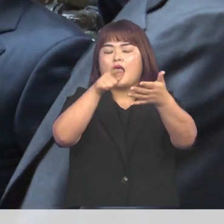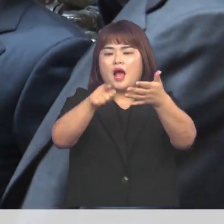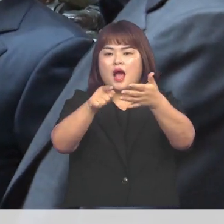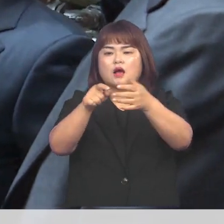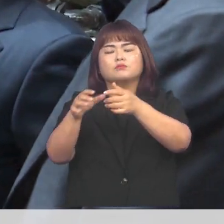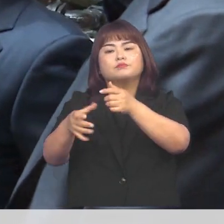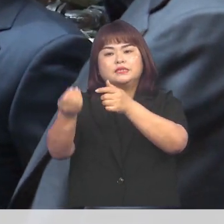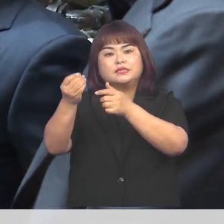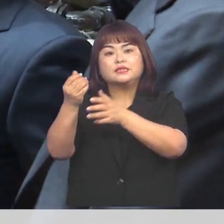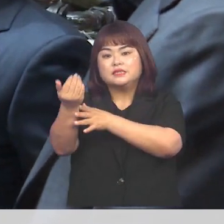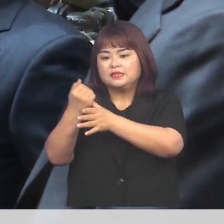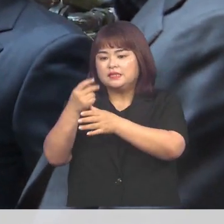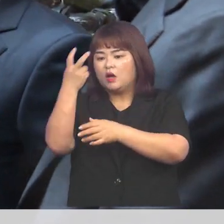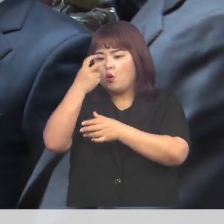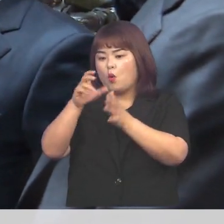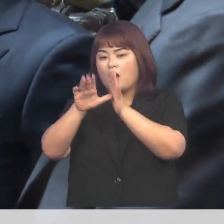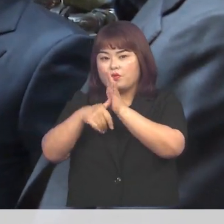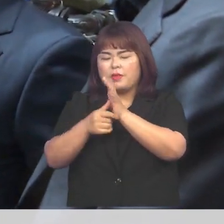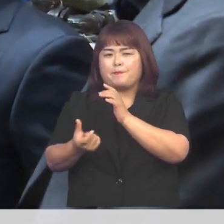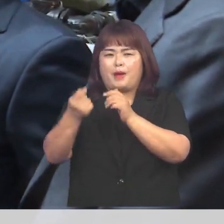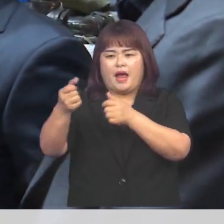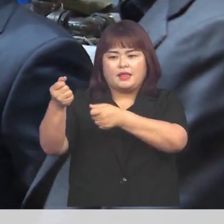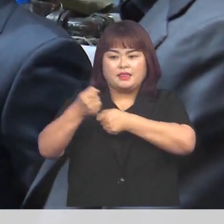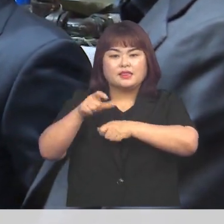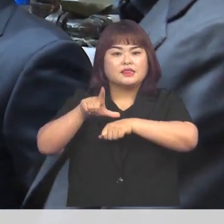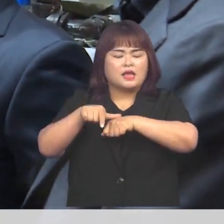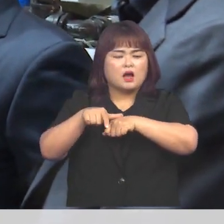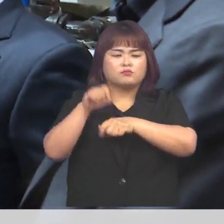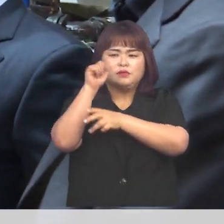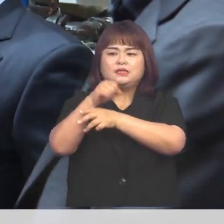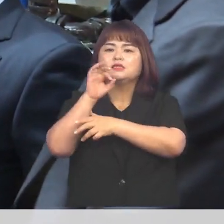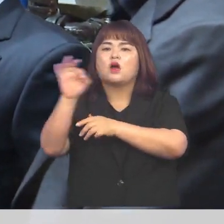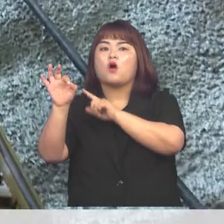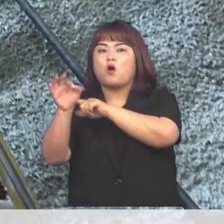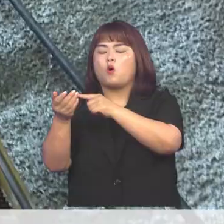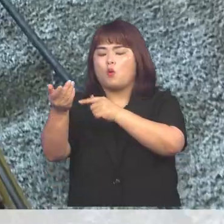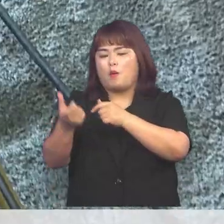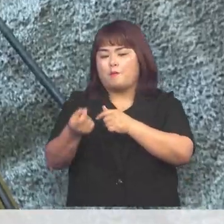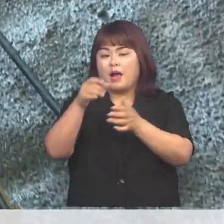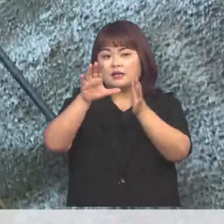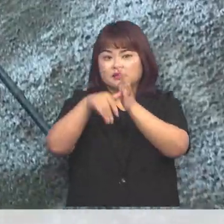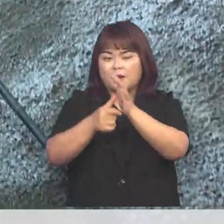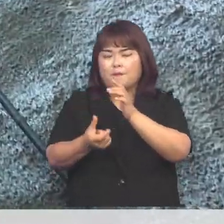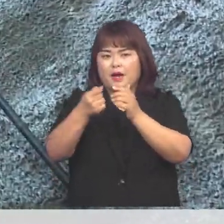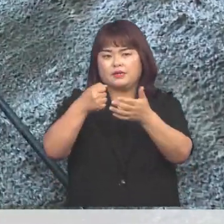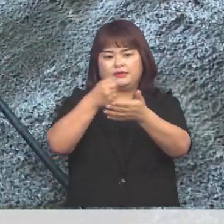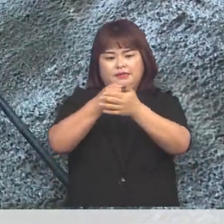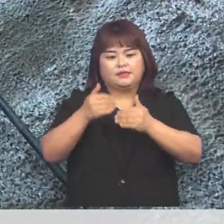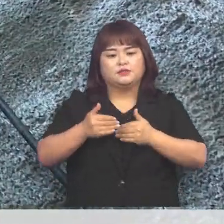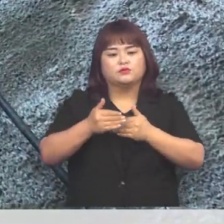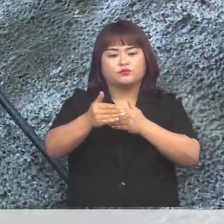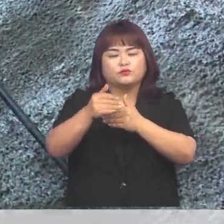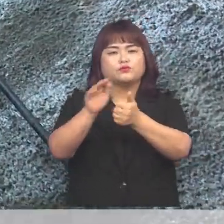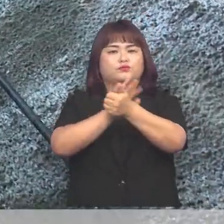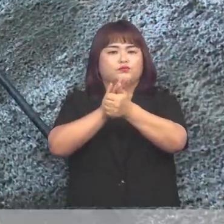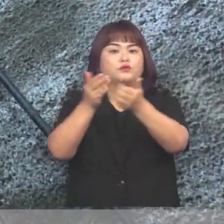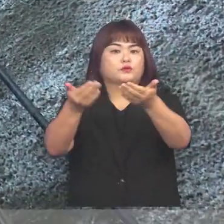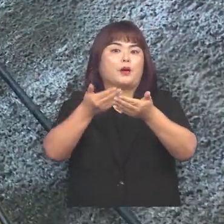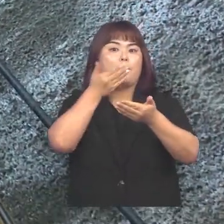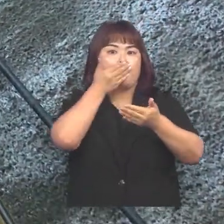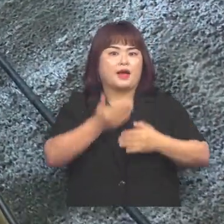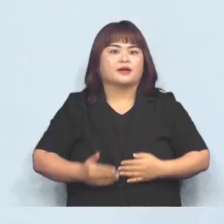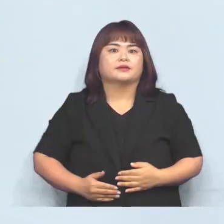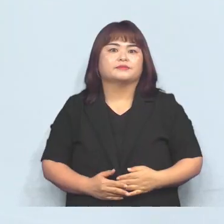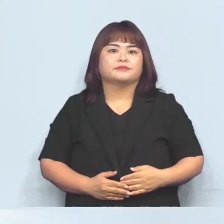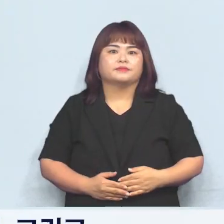조사 우선 선정, 각종 인허가 처리 기간 단축 등 중앙정부의 각종 파격적인 행정 지원 특례를 받을 수 있게